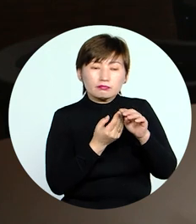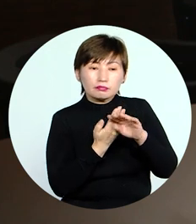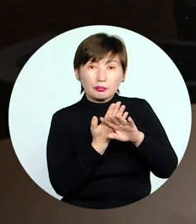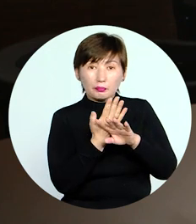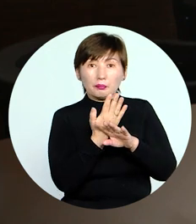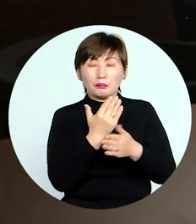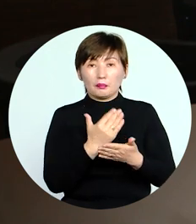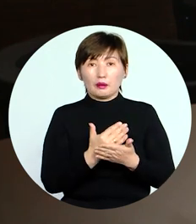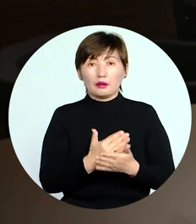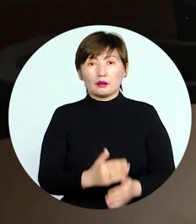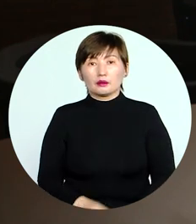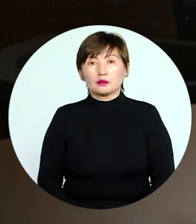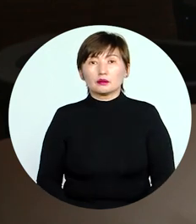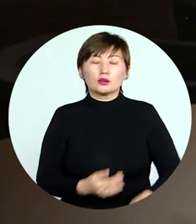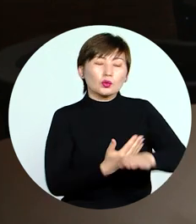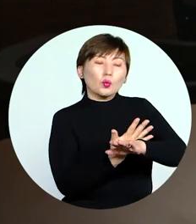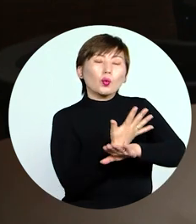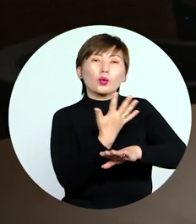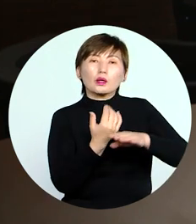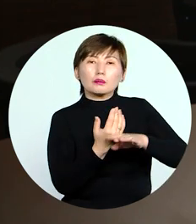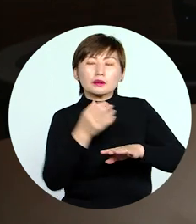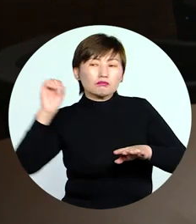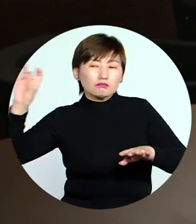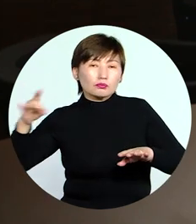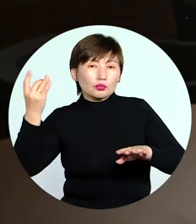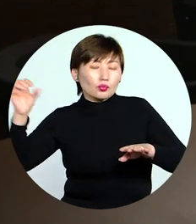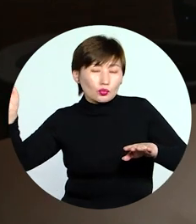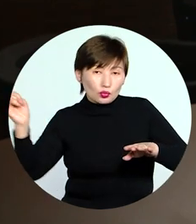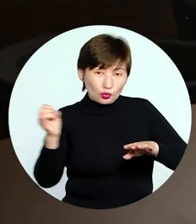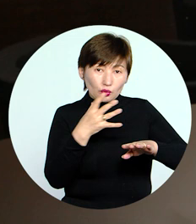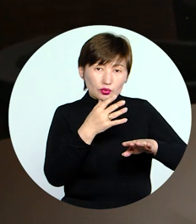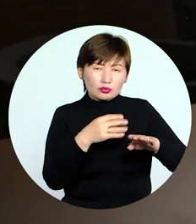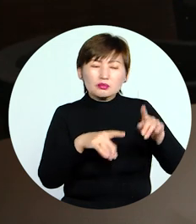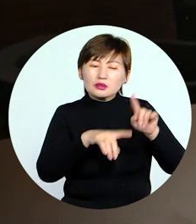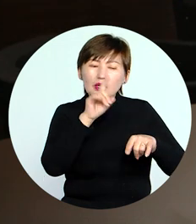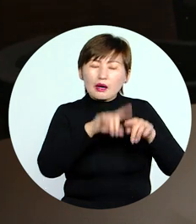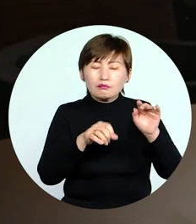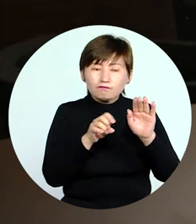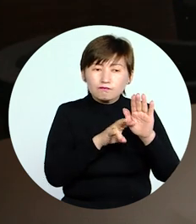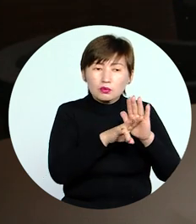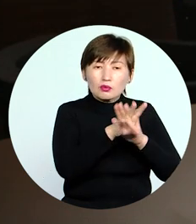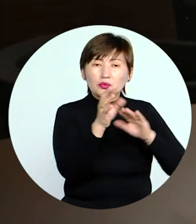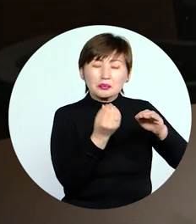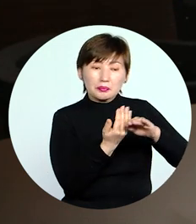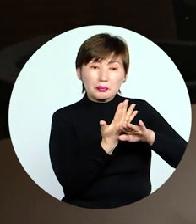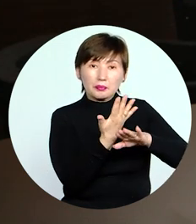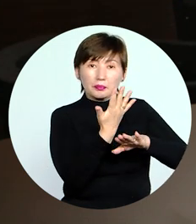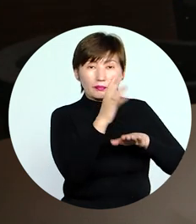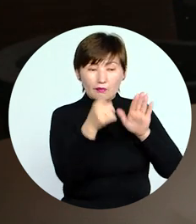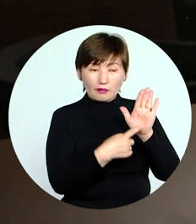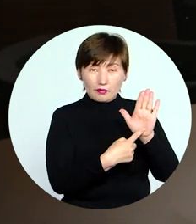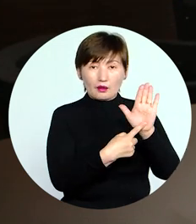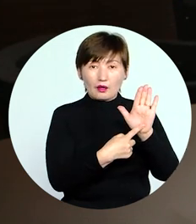байгаа. Хэлэр бас энэ ургамалд хөгжмийг сонсоход одоо ямар одоо илрэл бий болж байгааг одоо саяны энэ